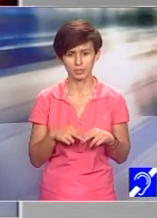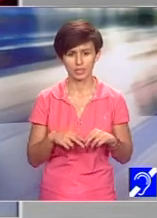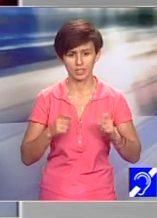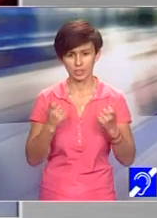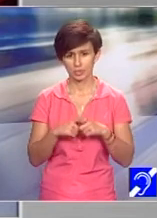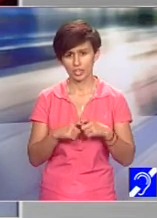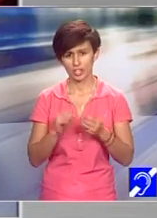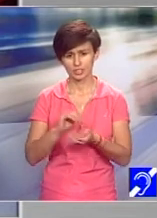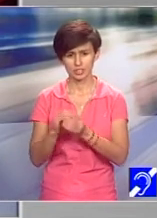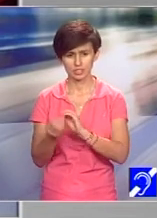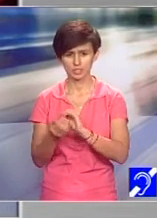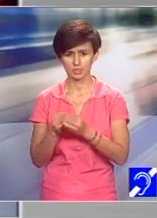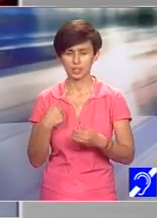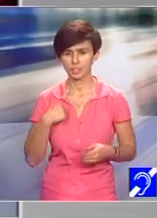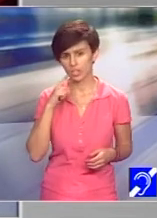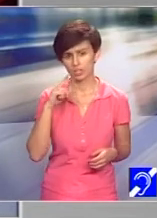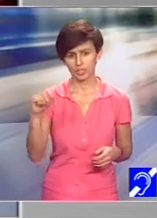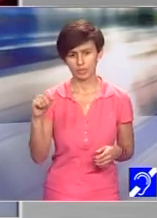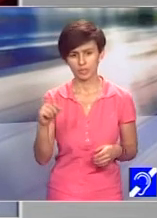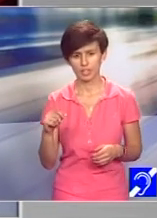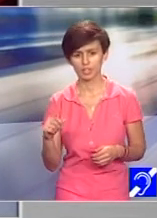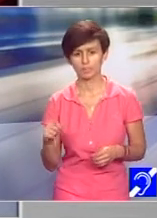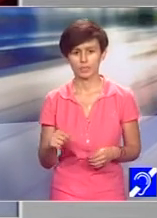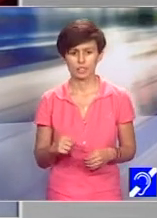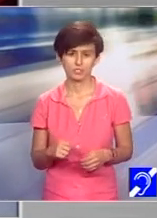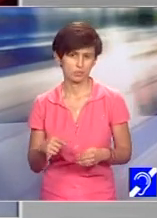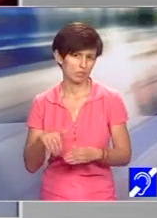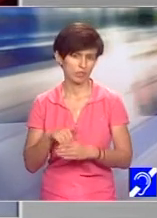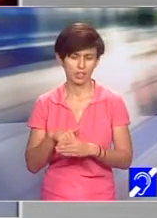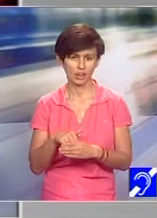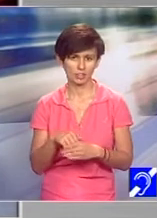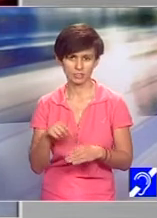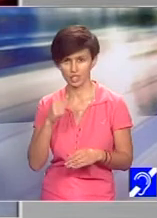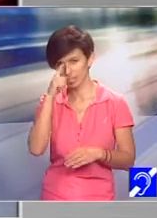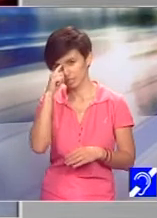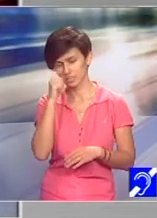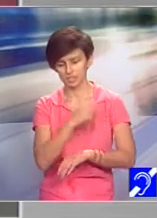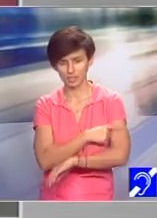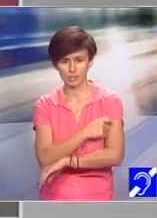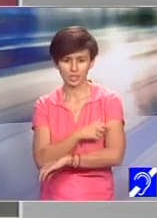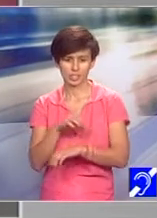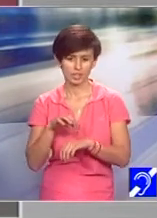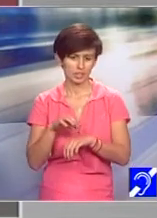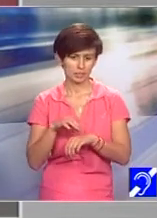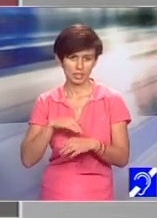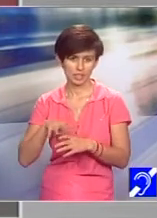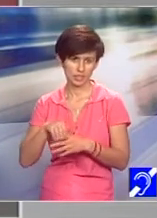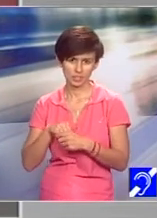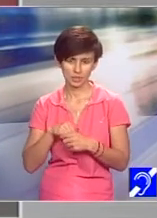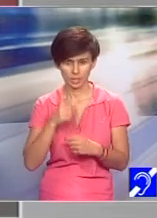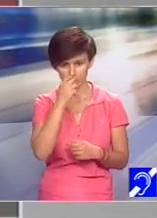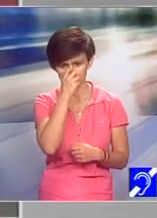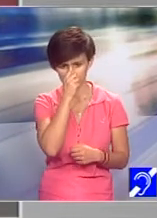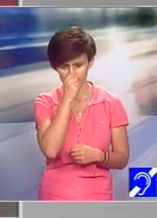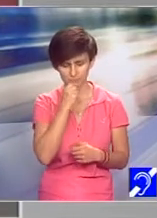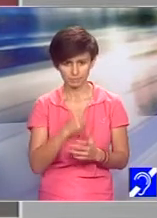când, că mă voi duce și eu și voi sta în acel cabinet. De câtă vreme lucrați dumneavoastră la serviciu de ambulanță? În sistem